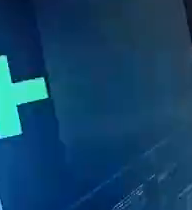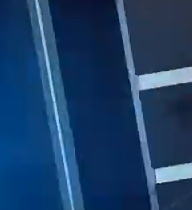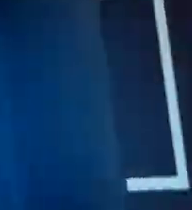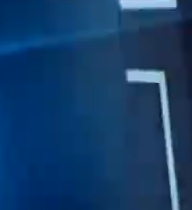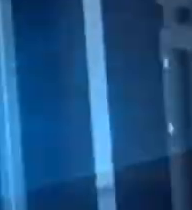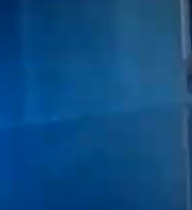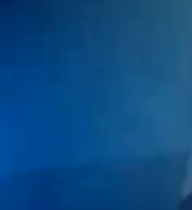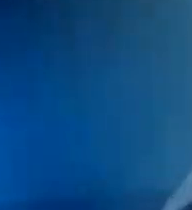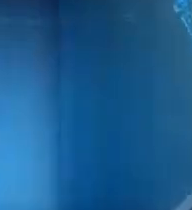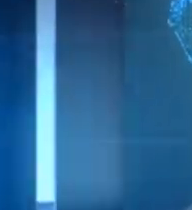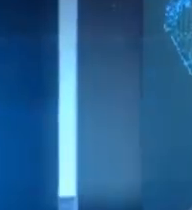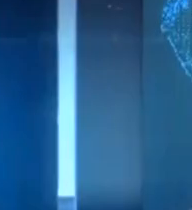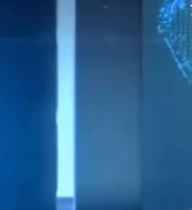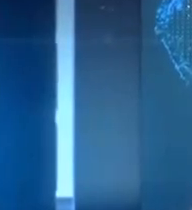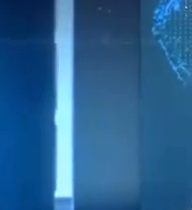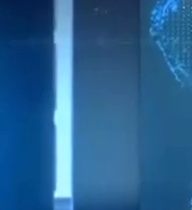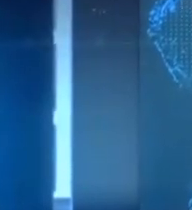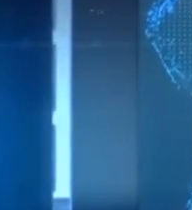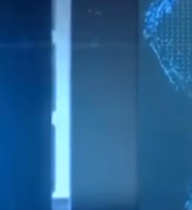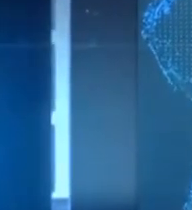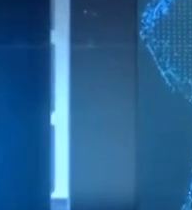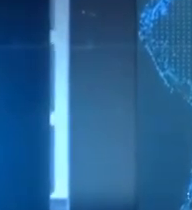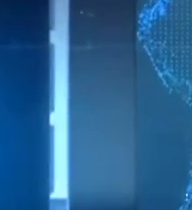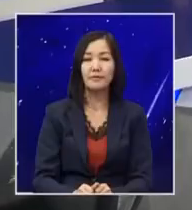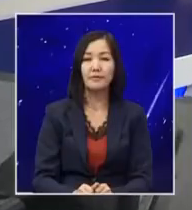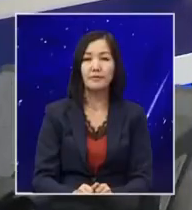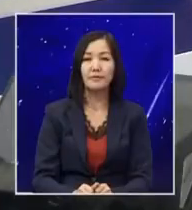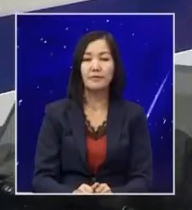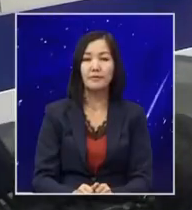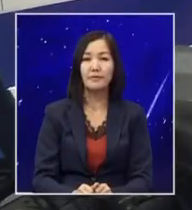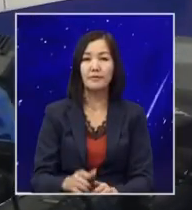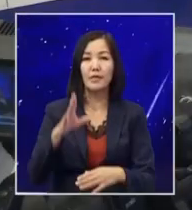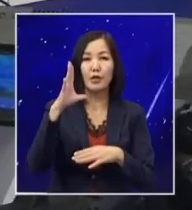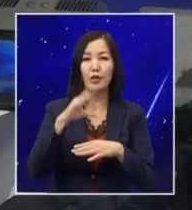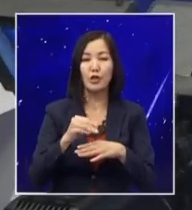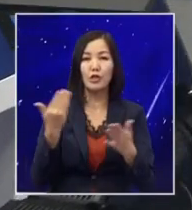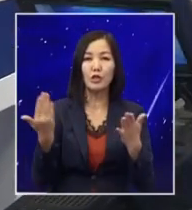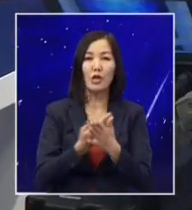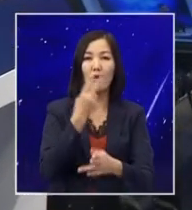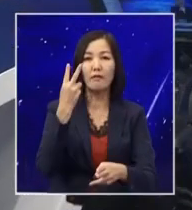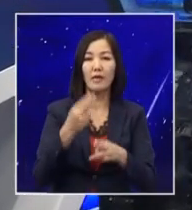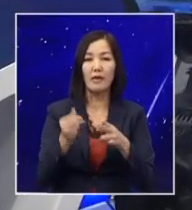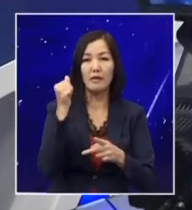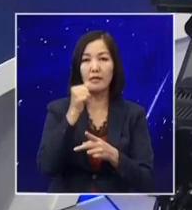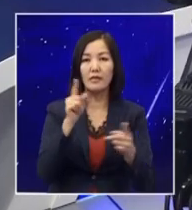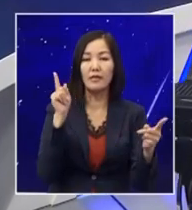Жетісу телеарнасы. қымбатты